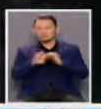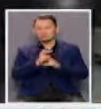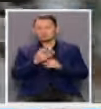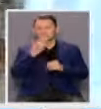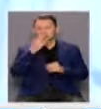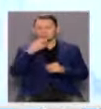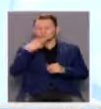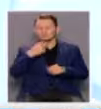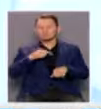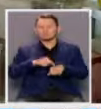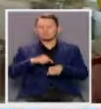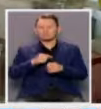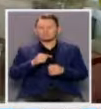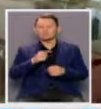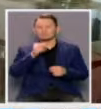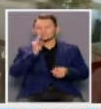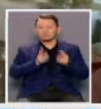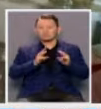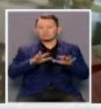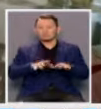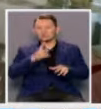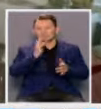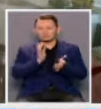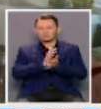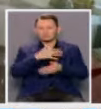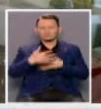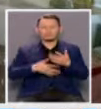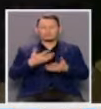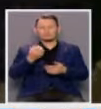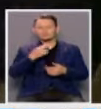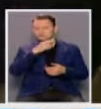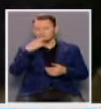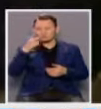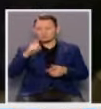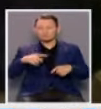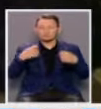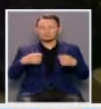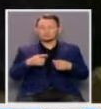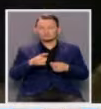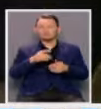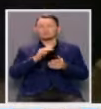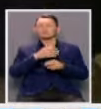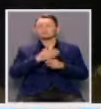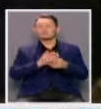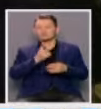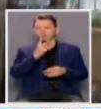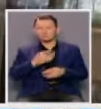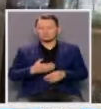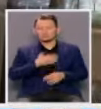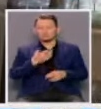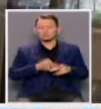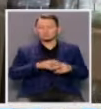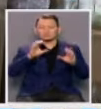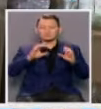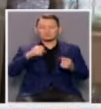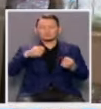иіс қолқаны қабат. Ал ас дайындайтын орынның сыйқы мынау. Ол аз болса кәуаппен бірге сатылып жүрген мына тандыр нанды қараңыз. Санитарлық талапқа